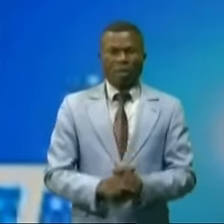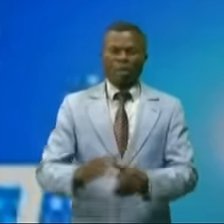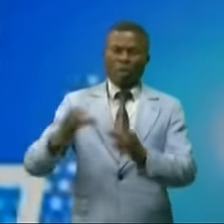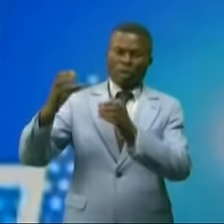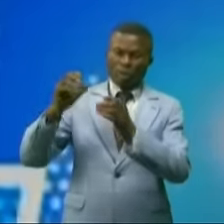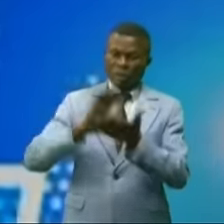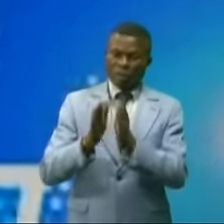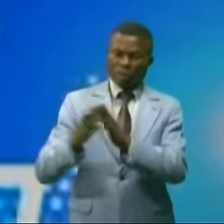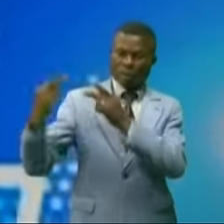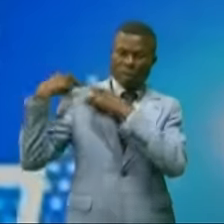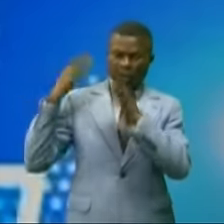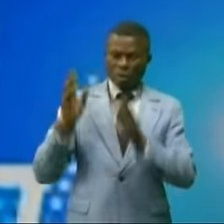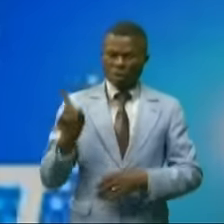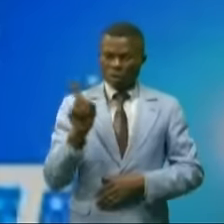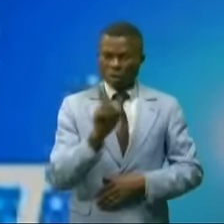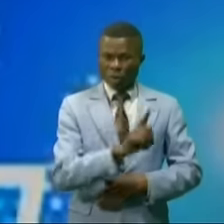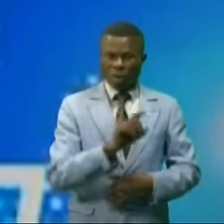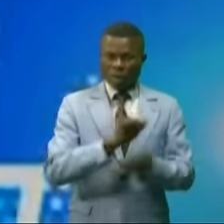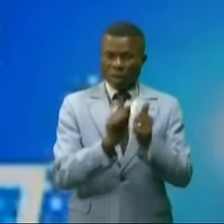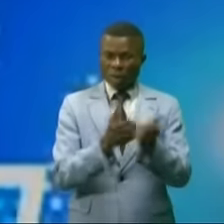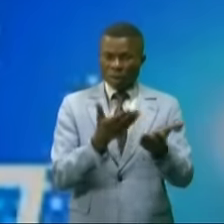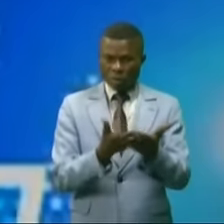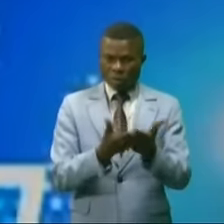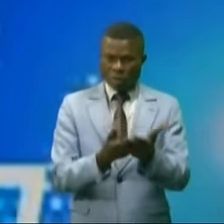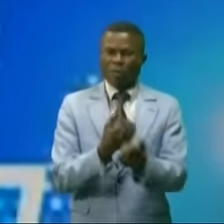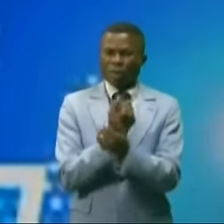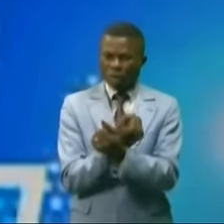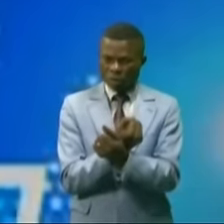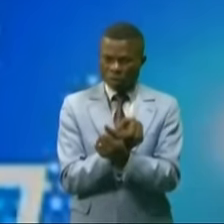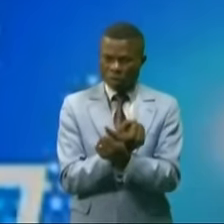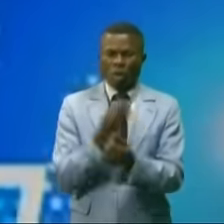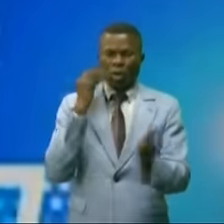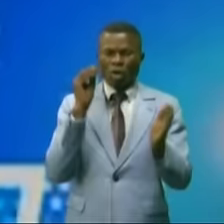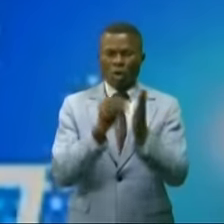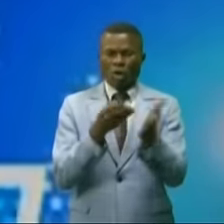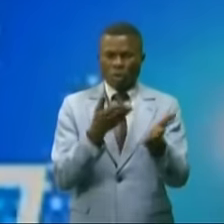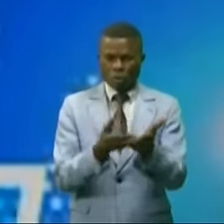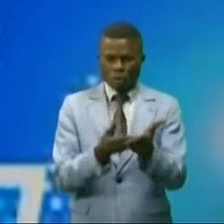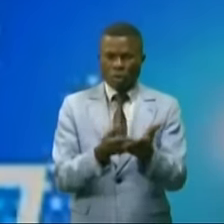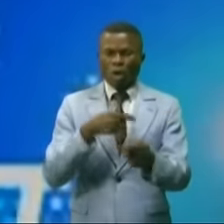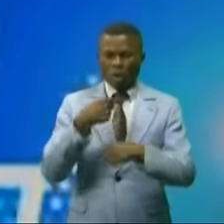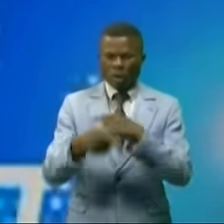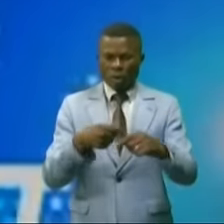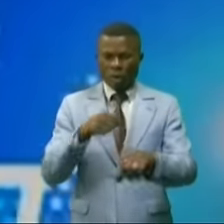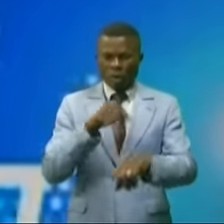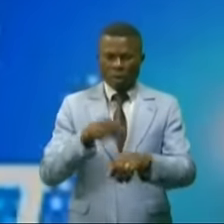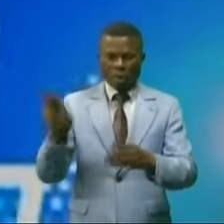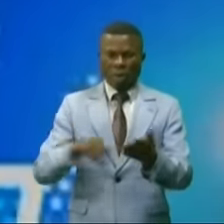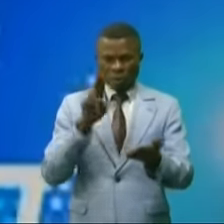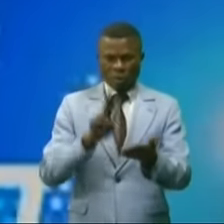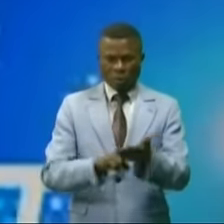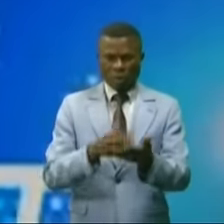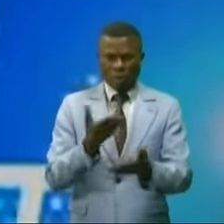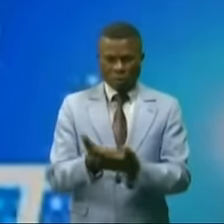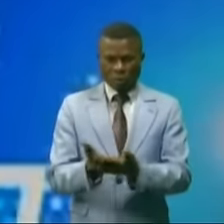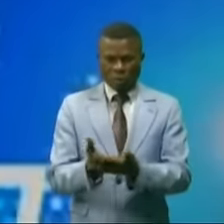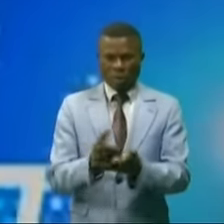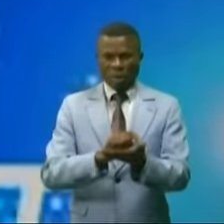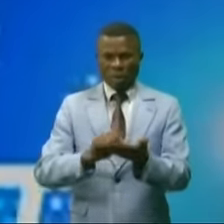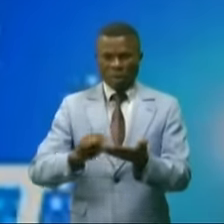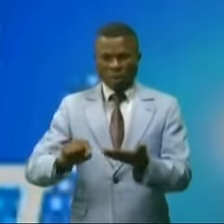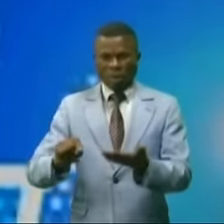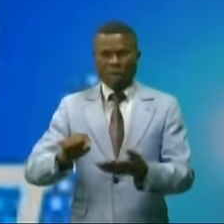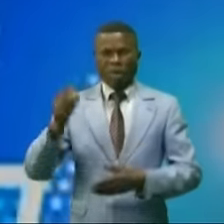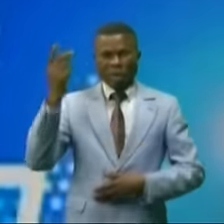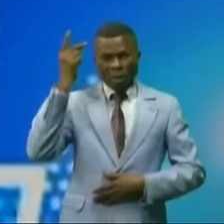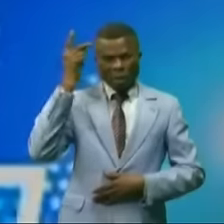chargés, chacun en ce qui le concerne, de l'exécution de la présente ordonnance qui sort ses effets à la date de sa signature. Fait